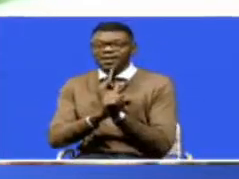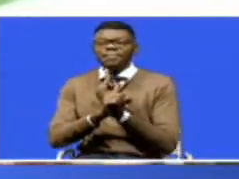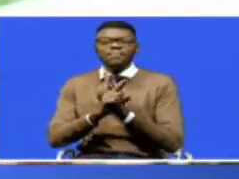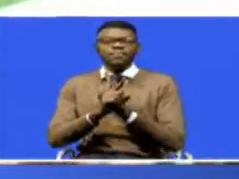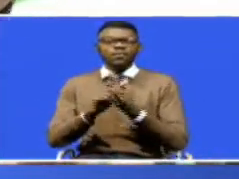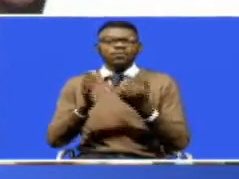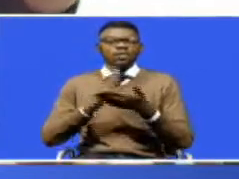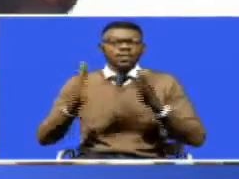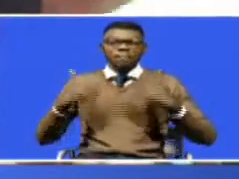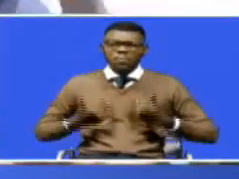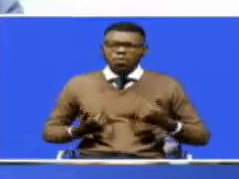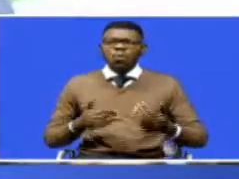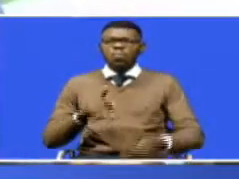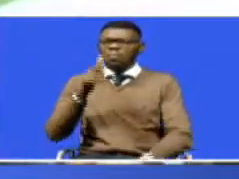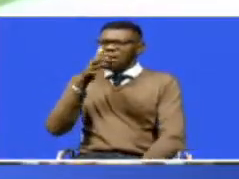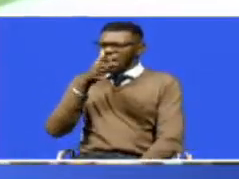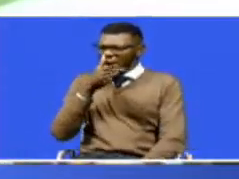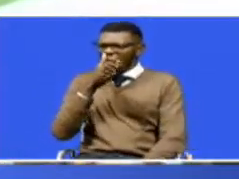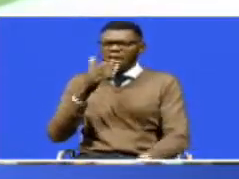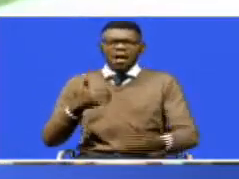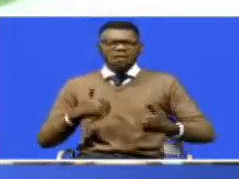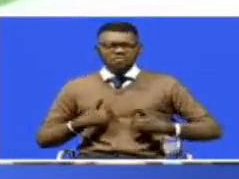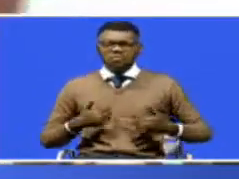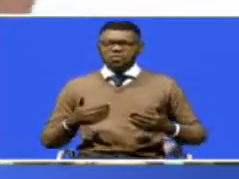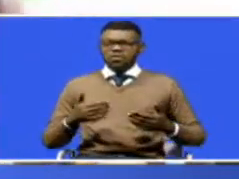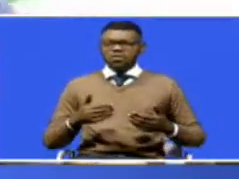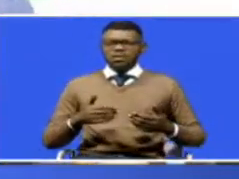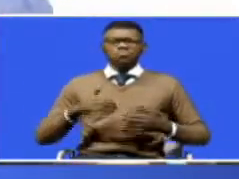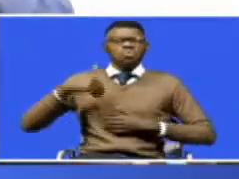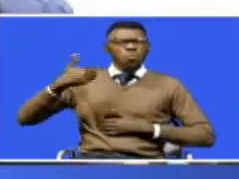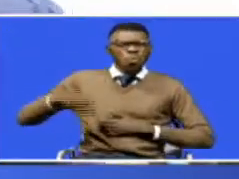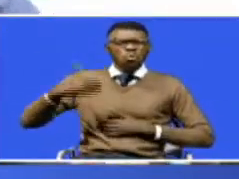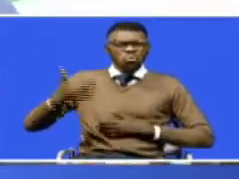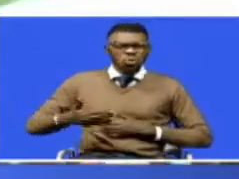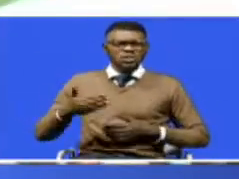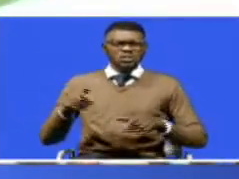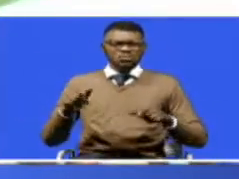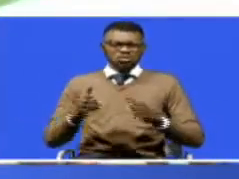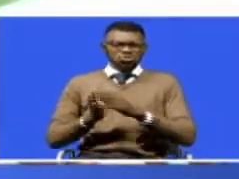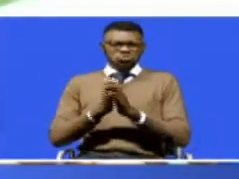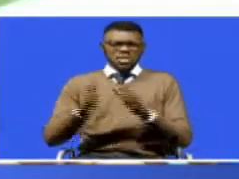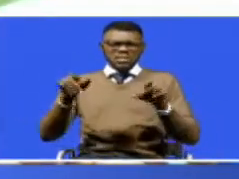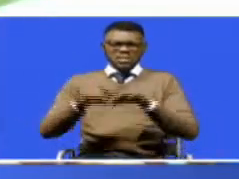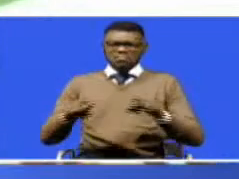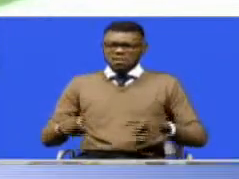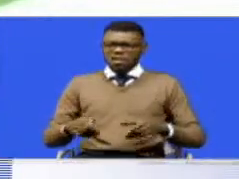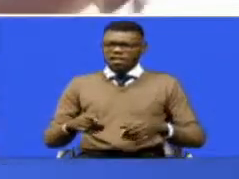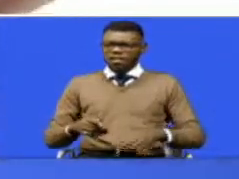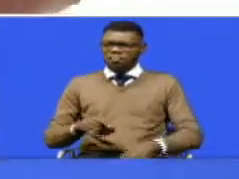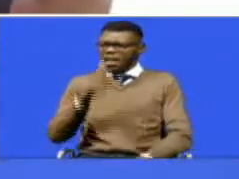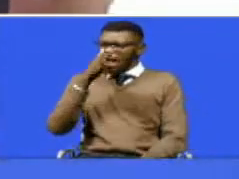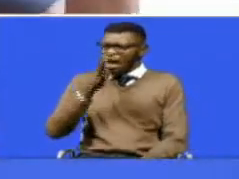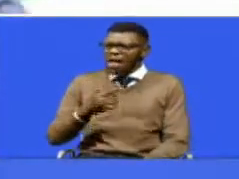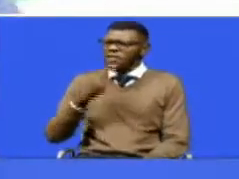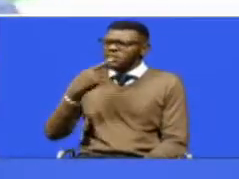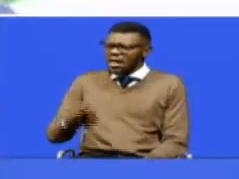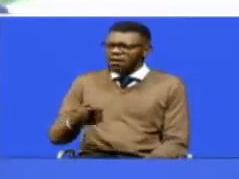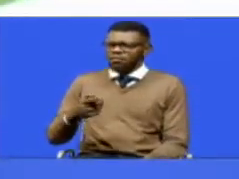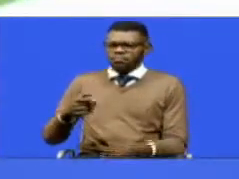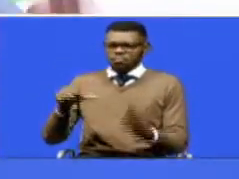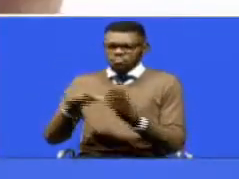wale wanataka kududanganya na wametuzoea. Ati wanataka kutudanganya shida ni